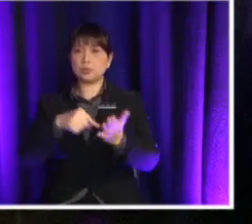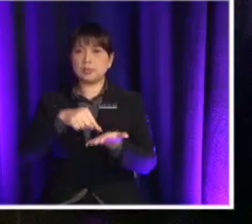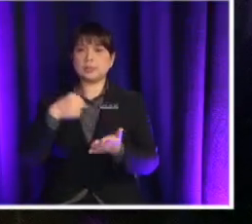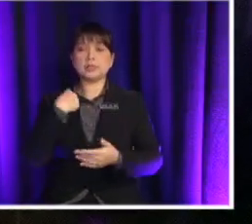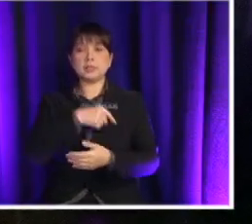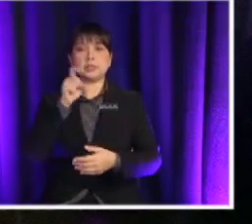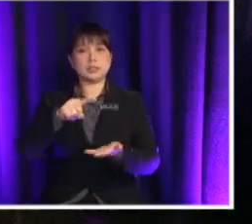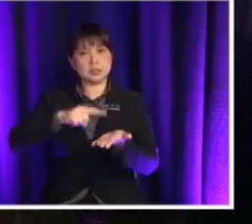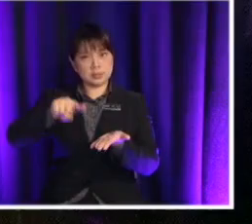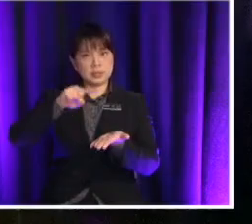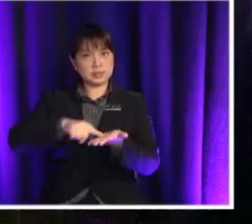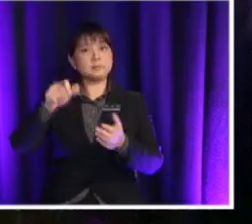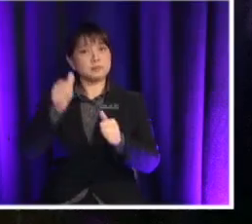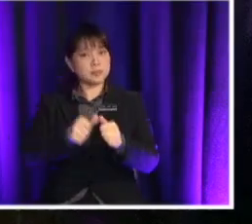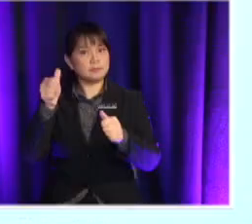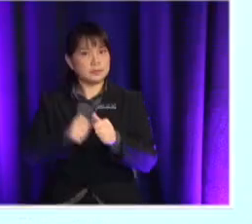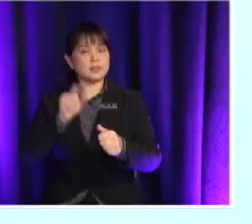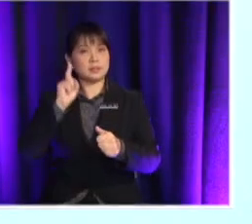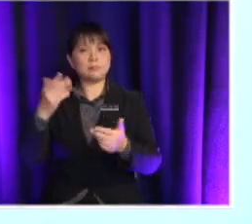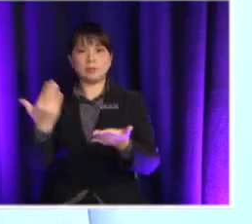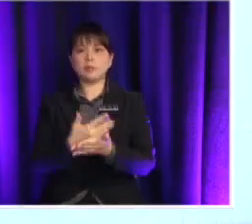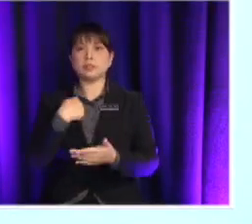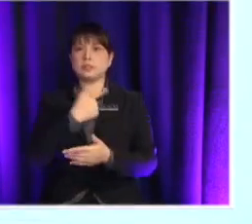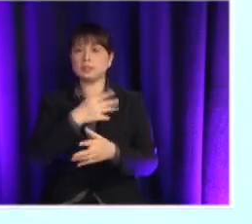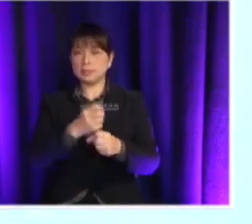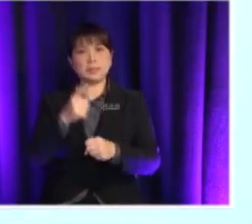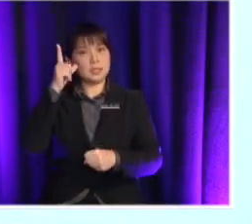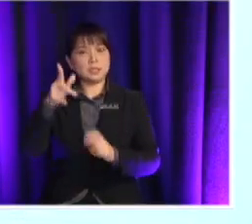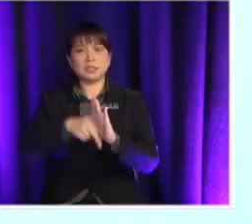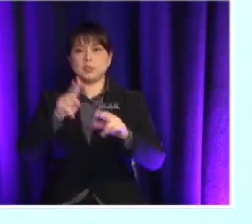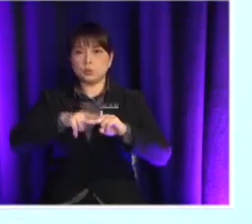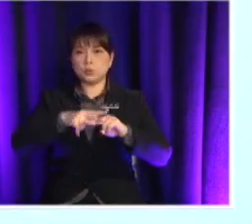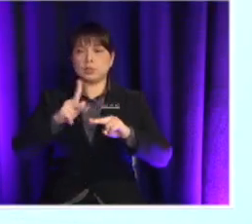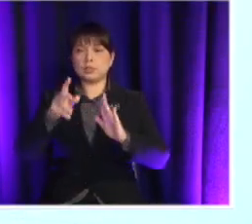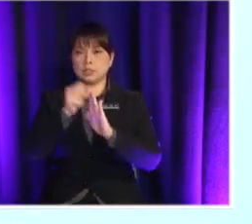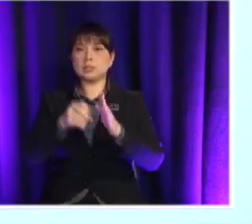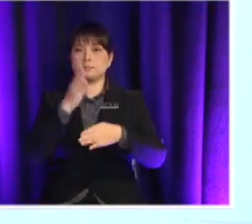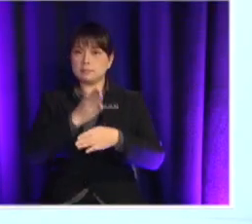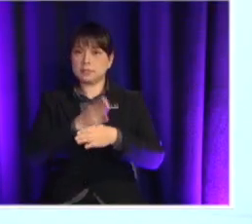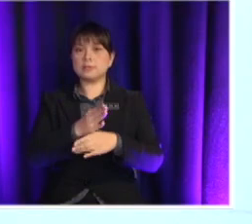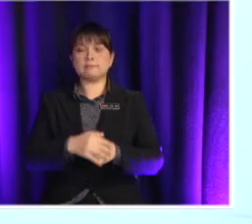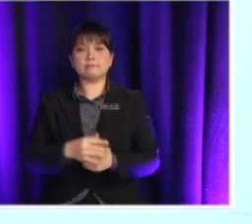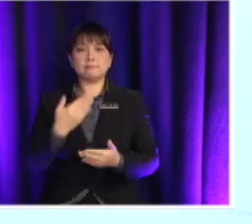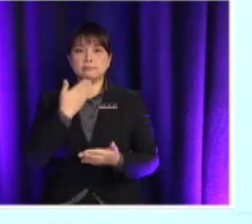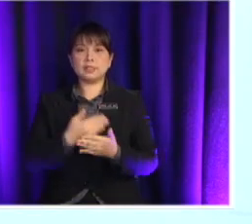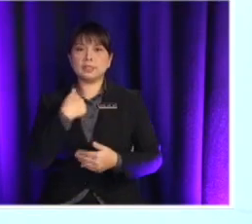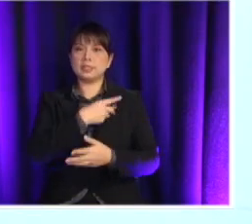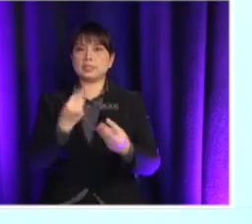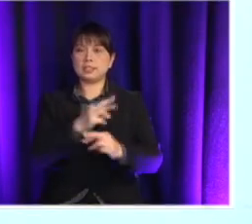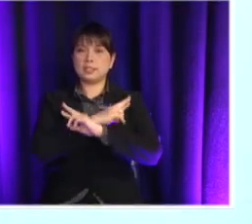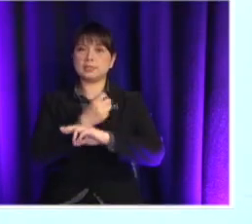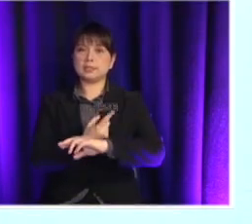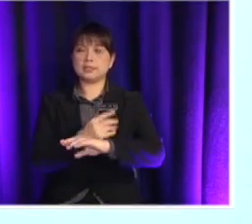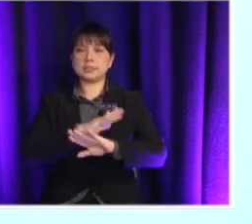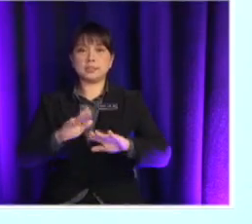cek satu persatu, okey? Barulah kita dapat lihat kedudukan yang sebenar dan barulah boleh menyala. Okey, baik, kita dah berehat seketika. Para